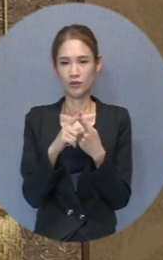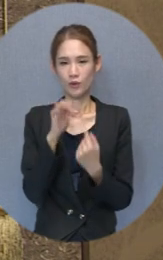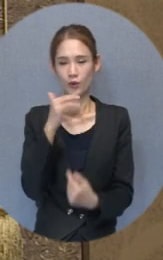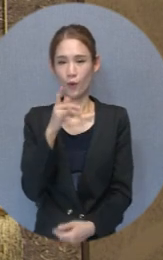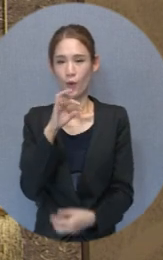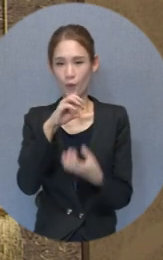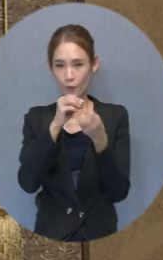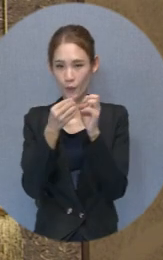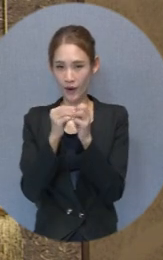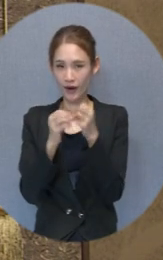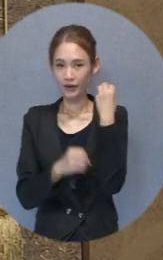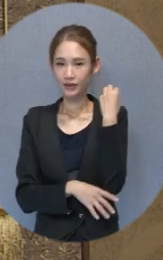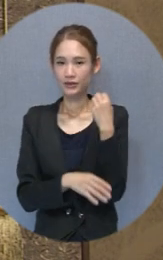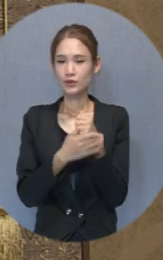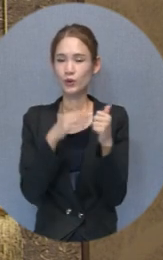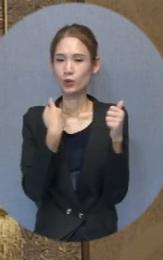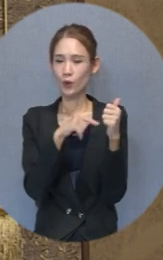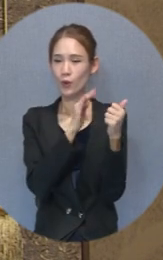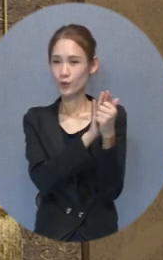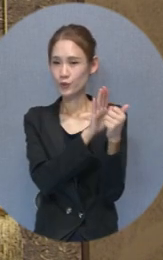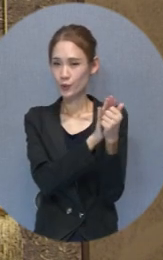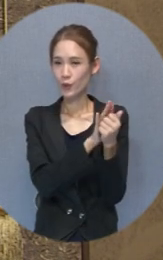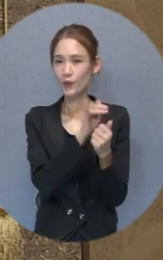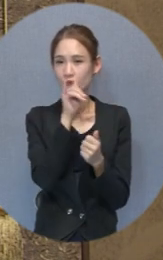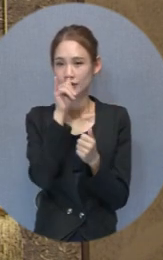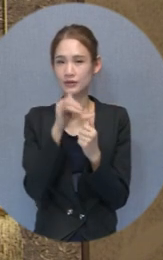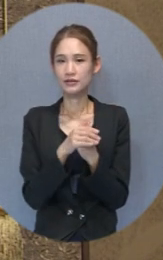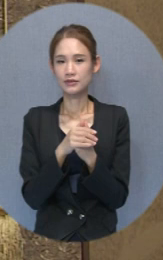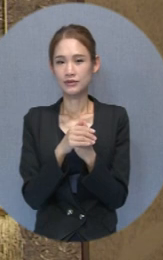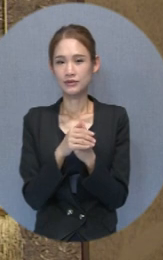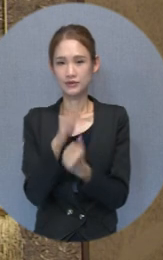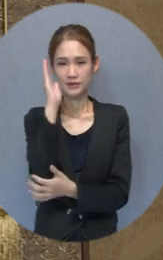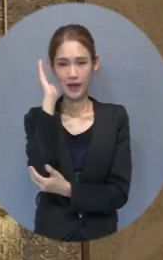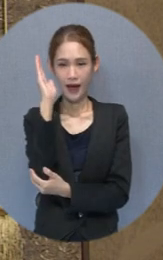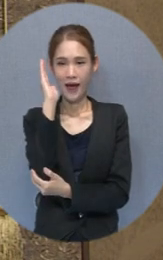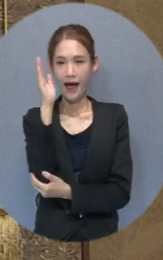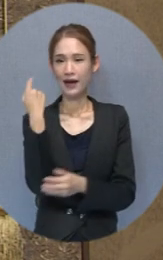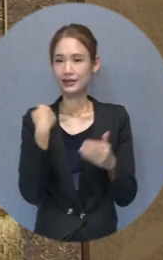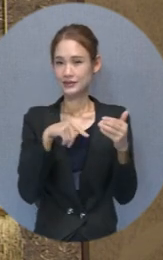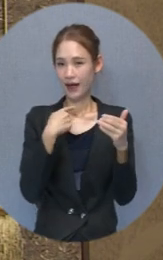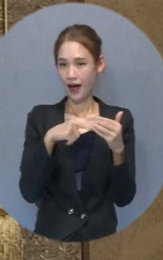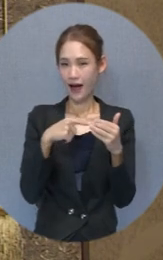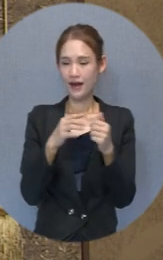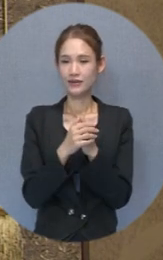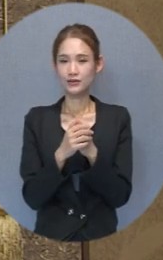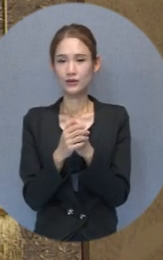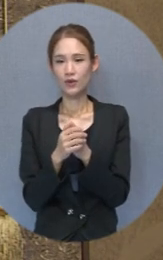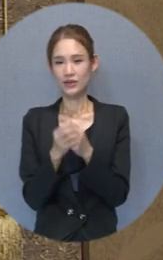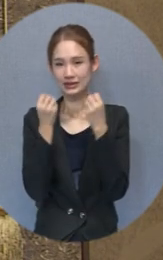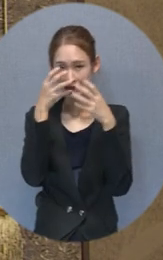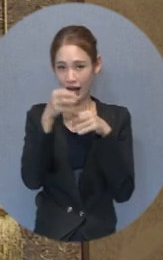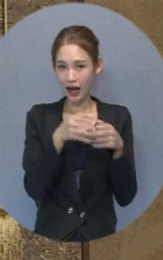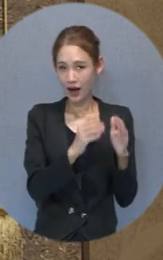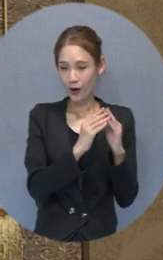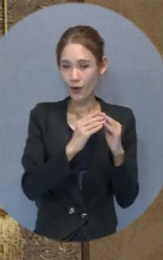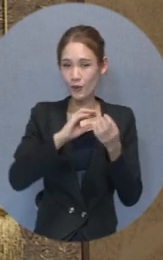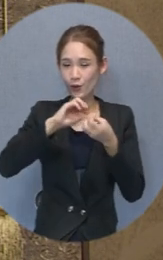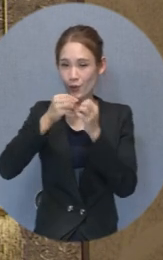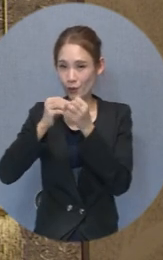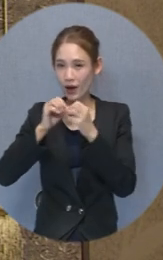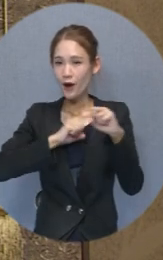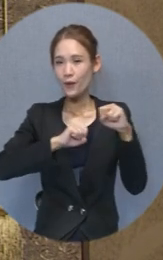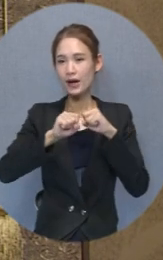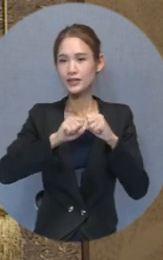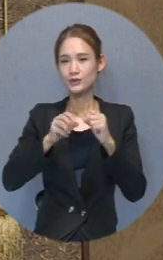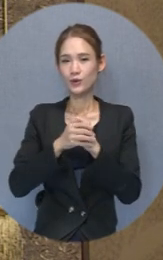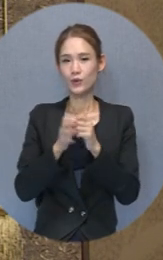교육을 지원하고 있고요. 그리고 네. 그 교육을 통해서 강사 활동이나 창업 그리고 공예 활동을 기반으로